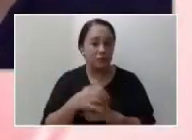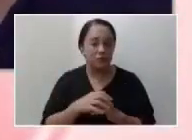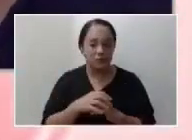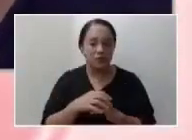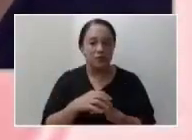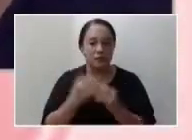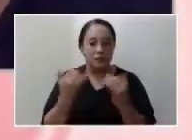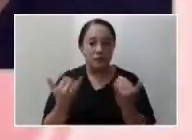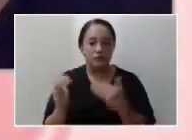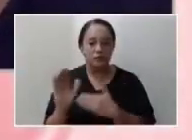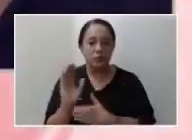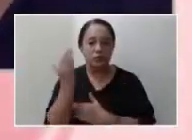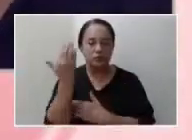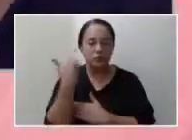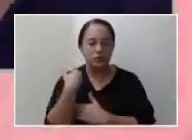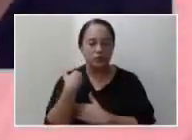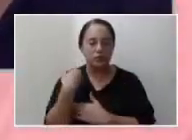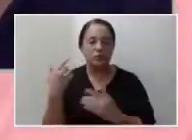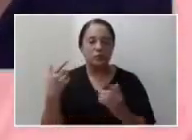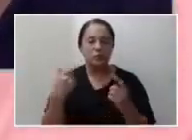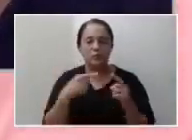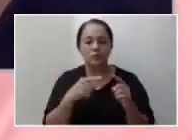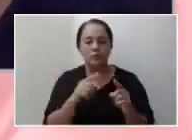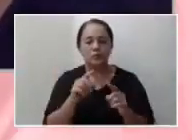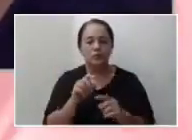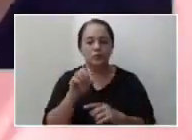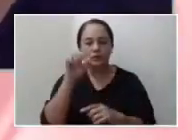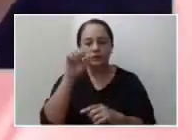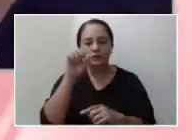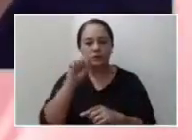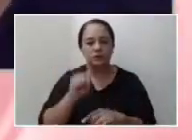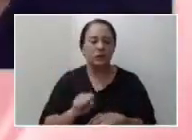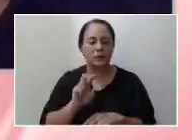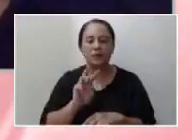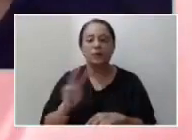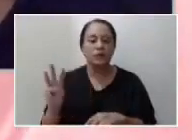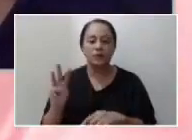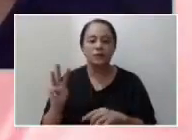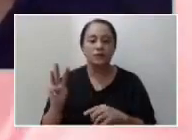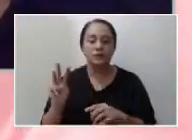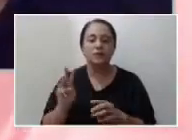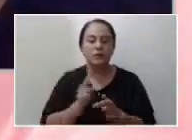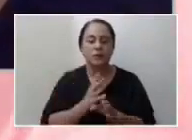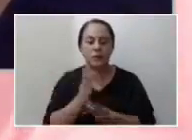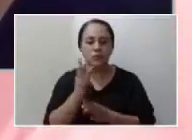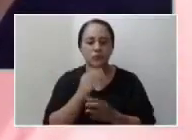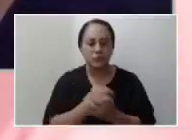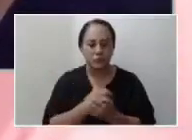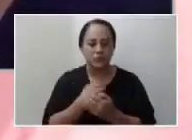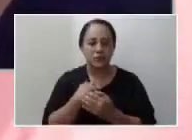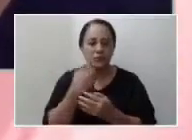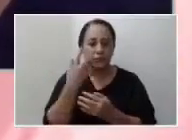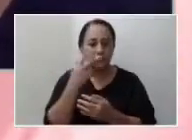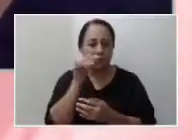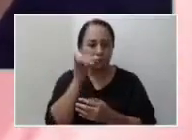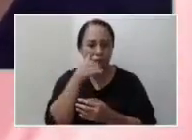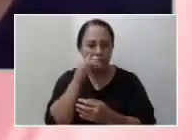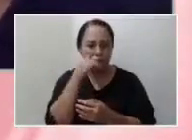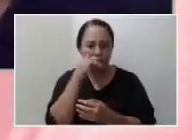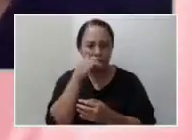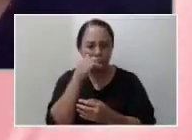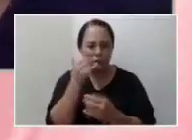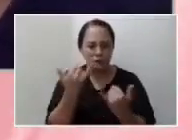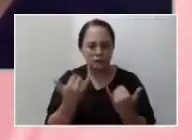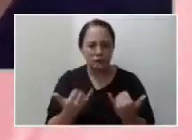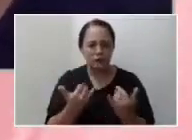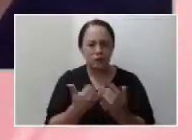kaming mga kamera sa paligid ng Taal, sa Tagaytay, sa aming stasyon at sa bandang Agoncillo. Okay.